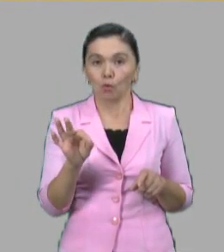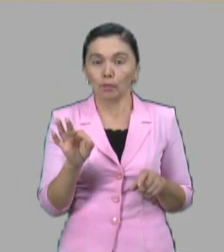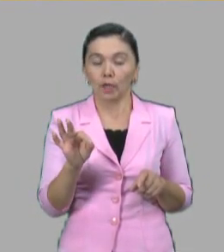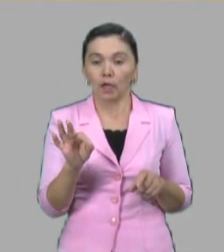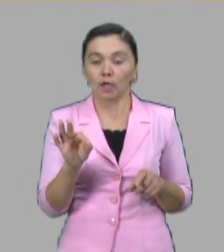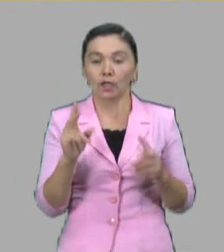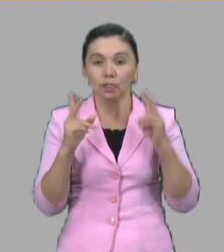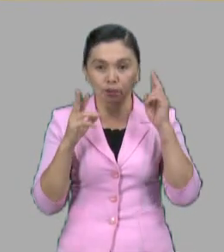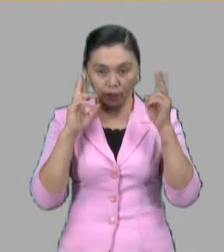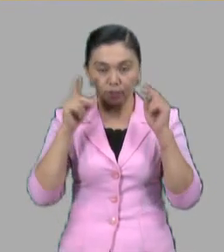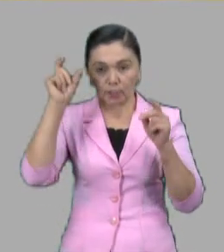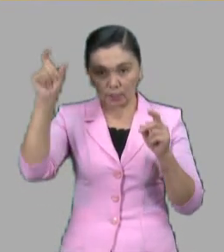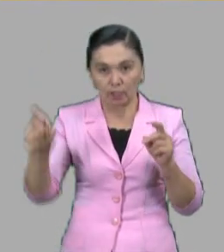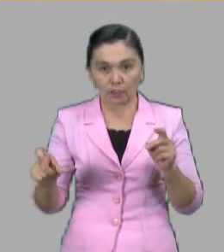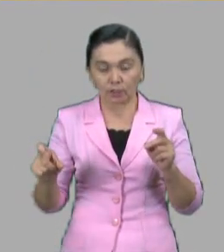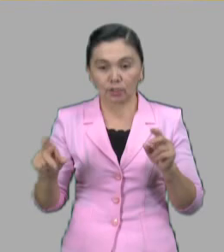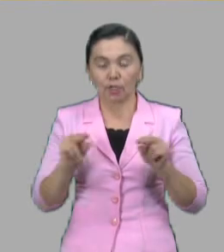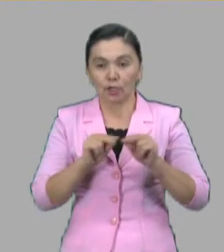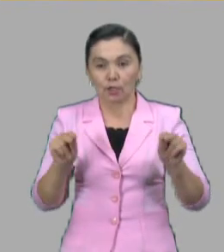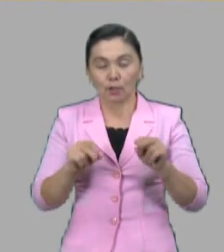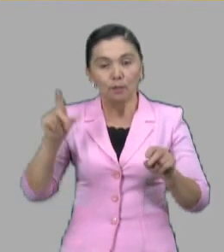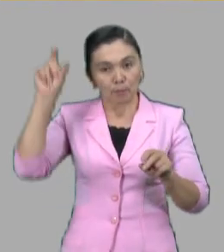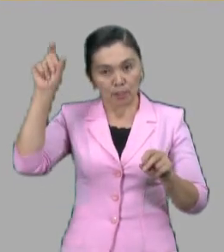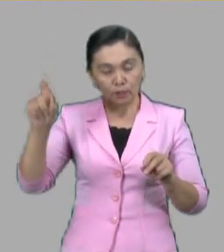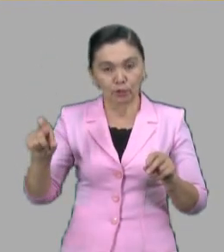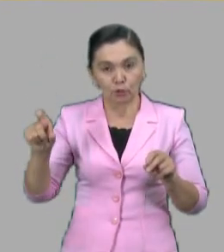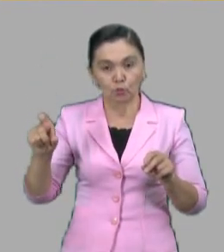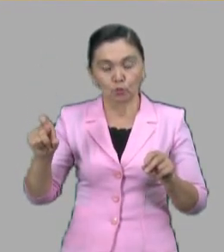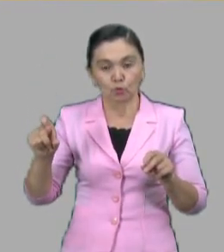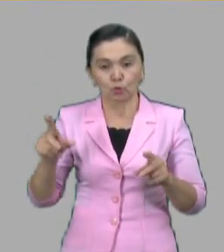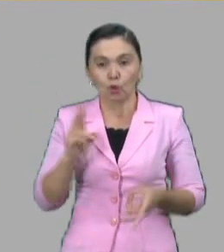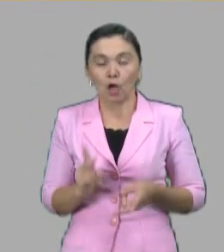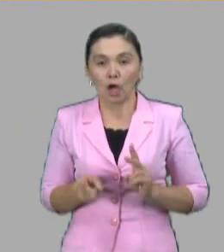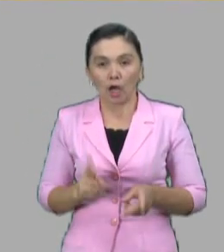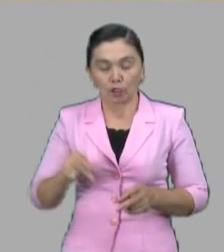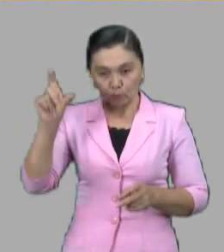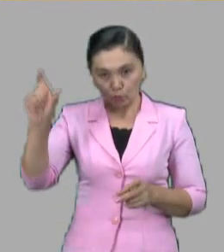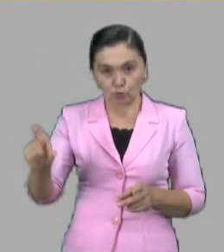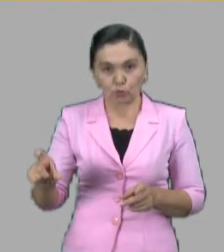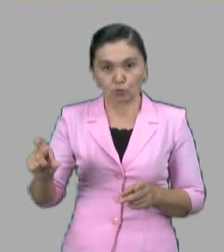Ооба, чаштарач, машыктыруучу, ашпозчу.